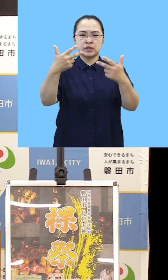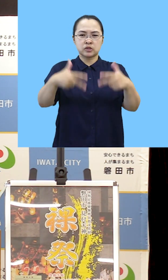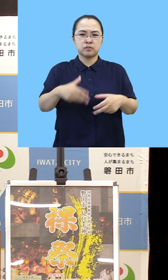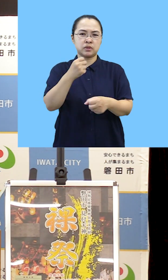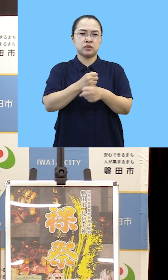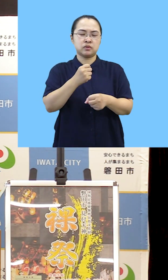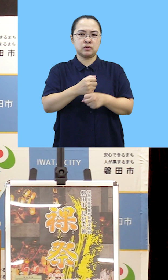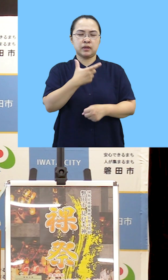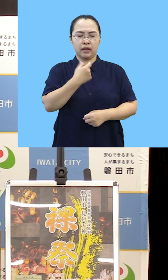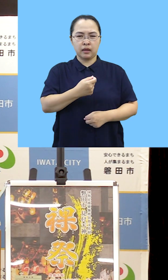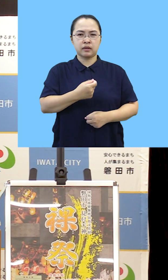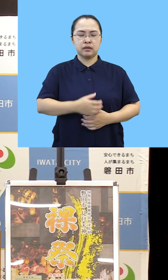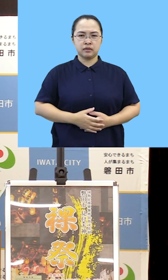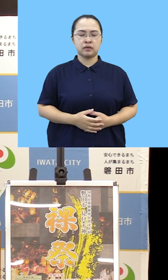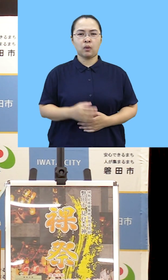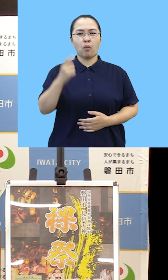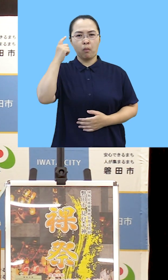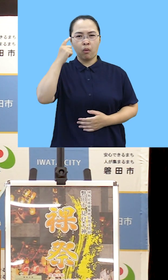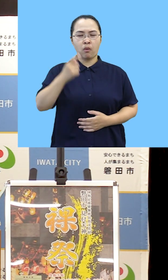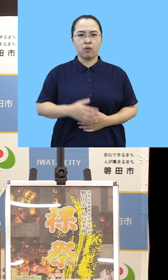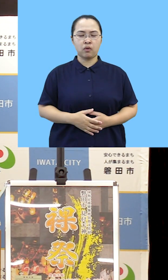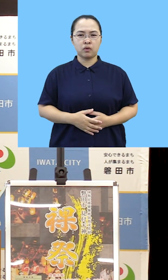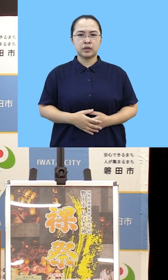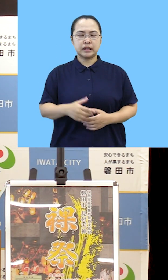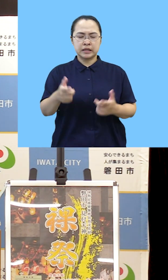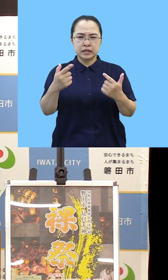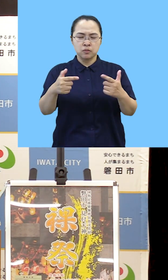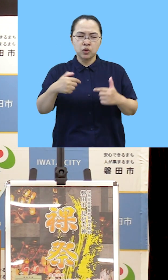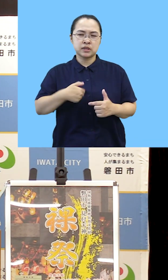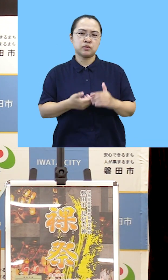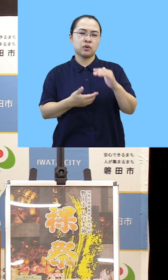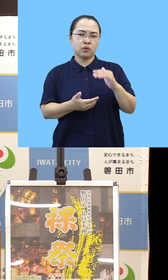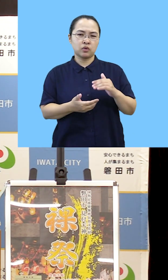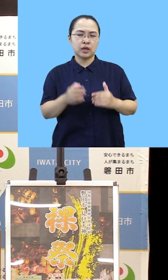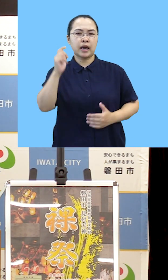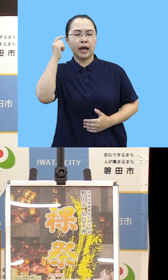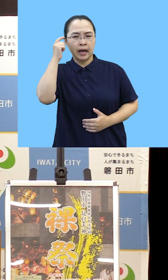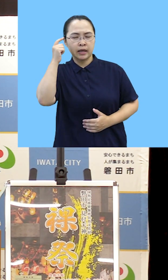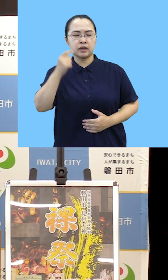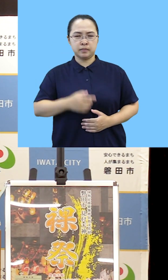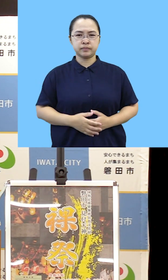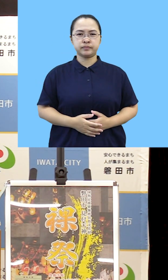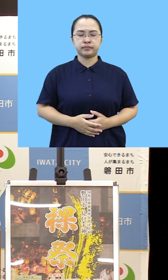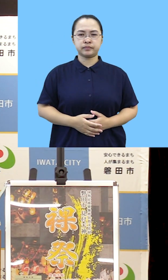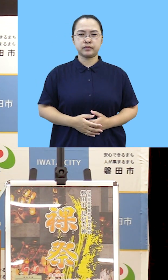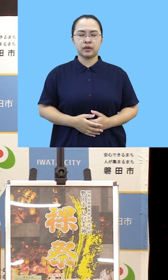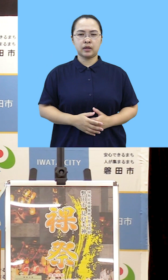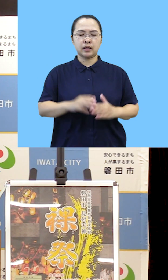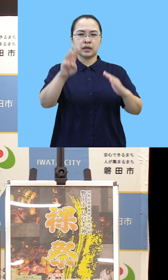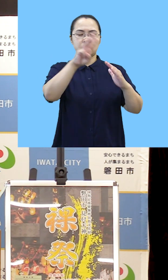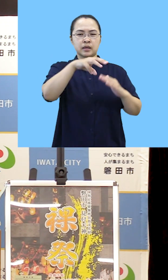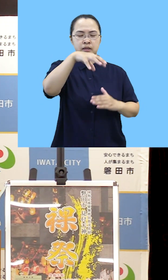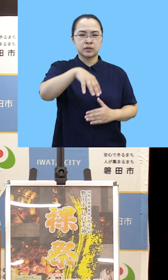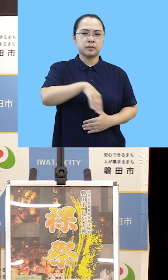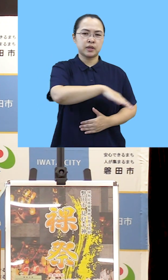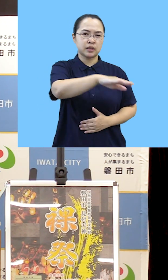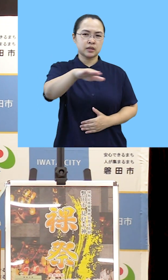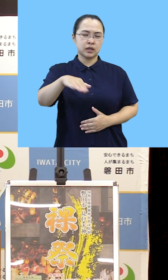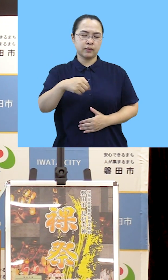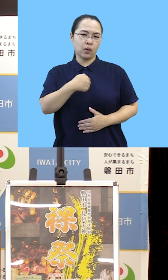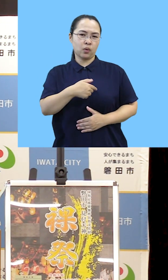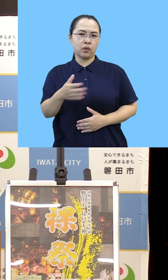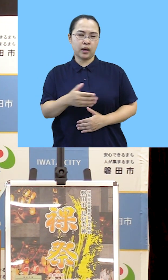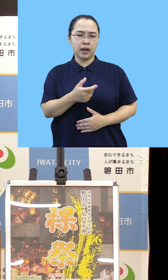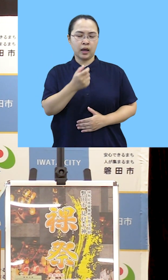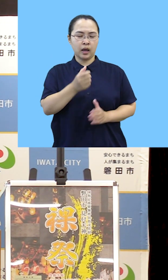けないしというところで、我が事として捉えているところであります。被災地の皆様にはもう心からお